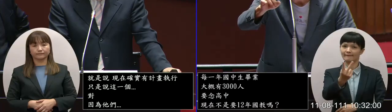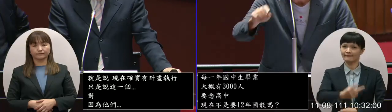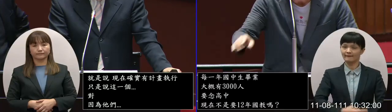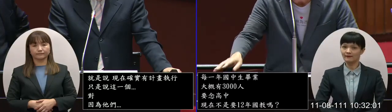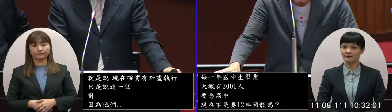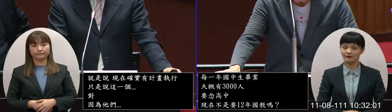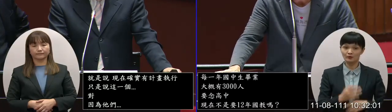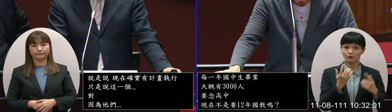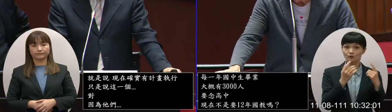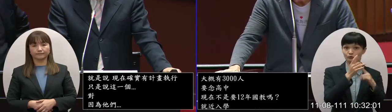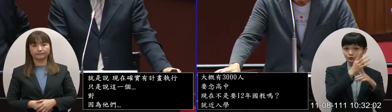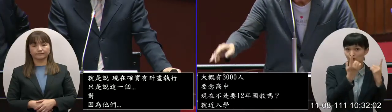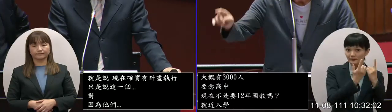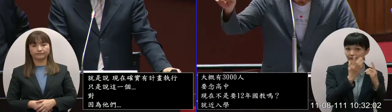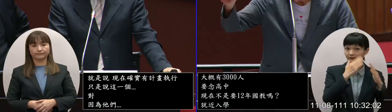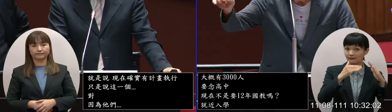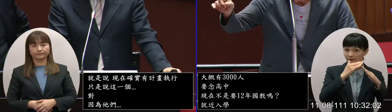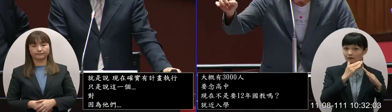竹北高中，